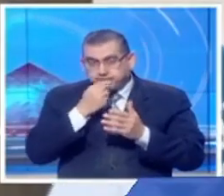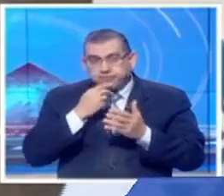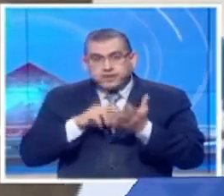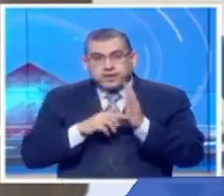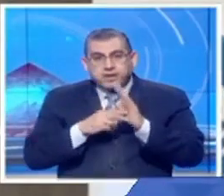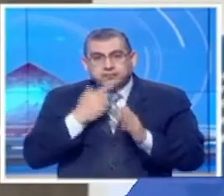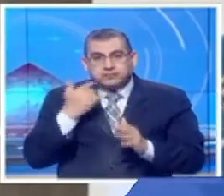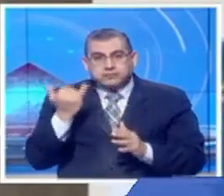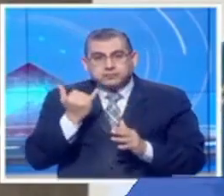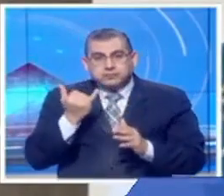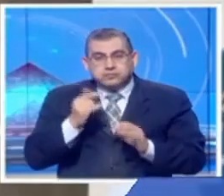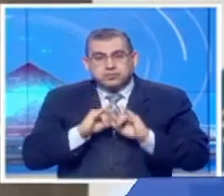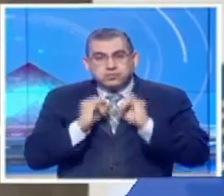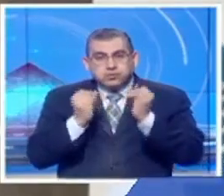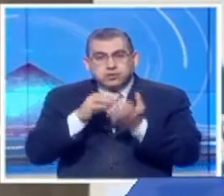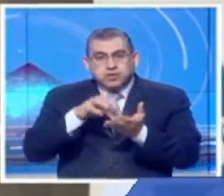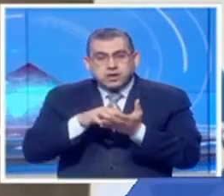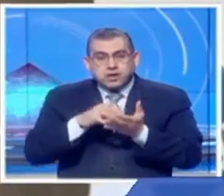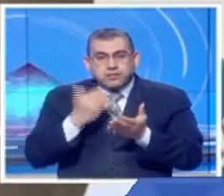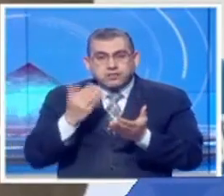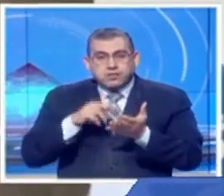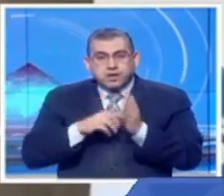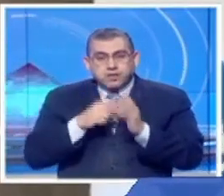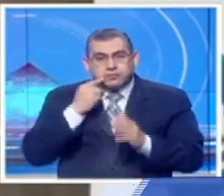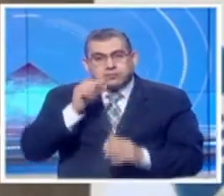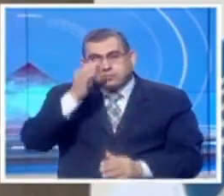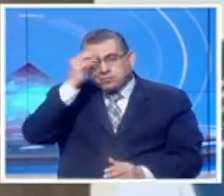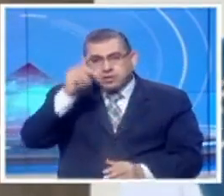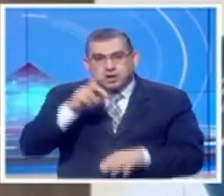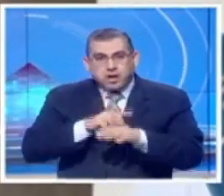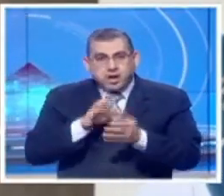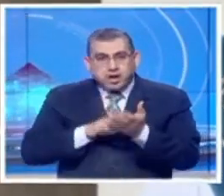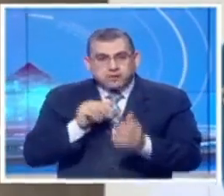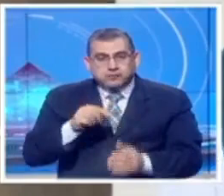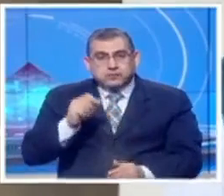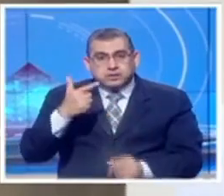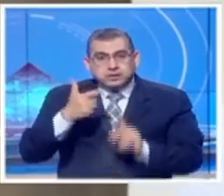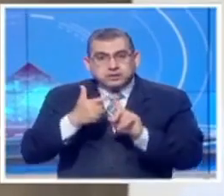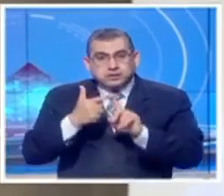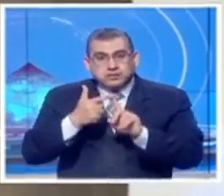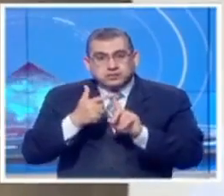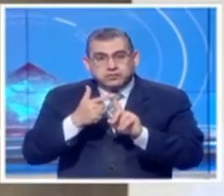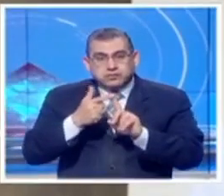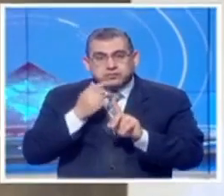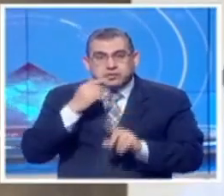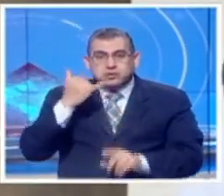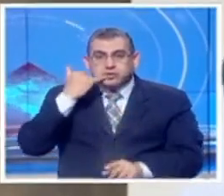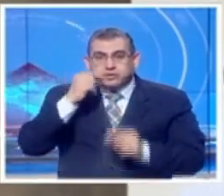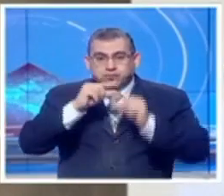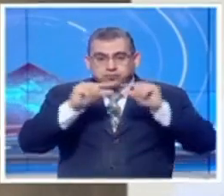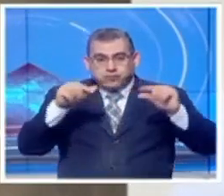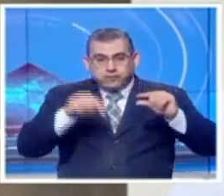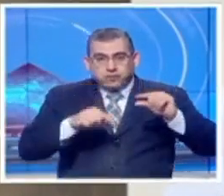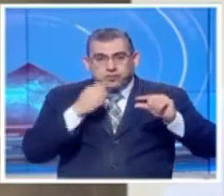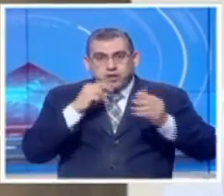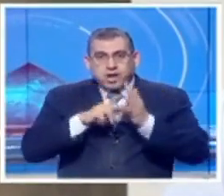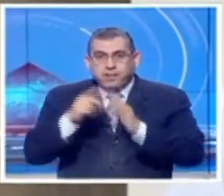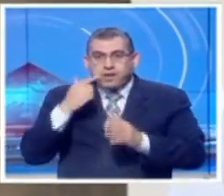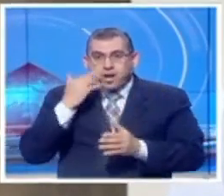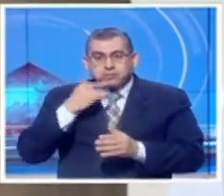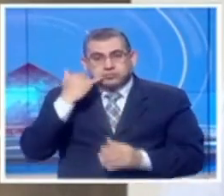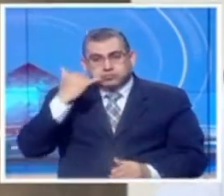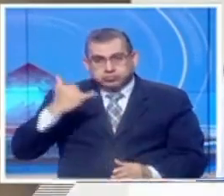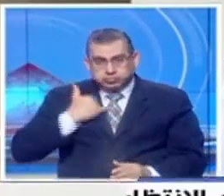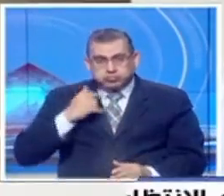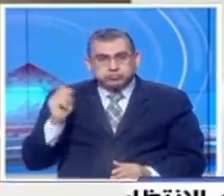في المتابعه، عيان حصل له هجمه من المرض لا قدر الله بيقدر يجي. الحاجه الثانيه في رقم تليفون موجود، المريض لو احتاج اي حاجه بيتصل